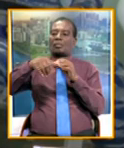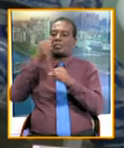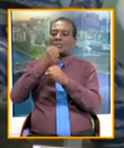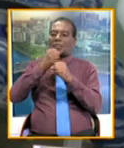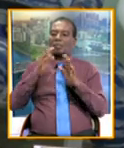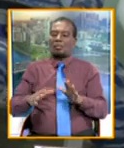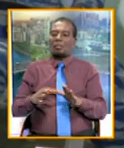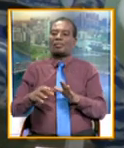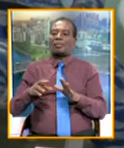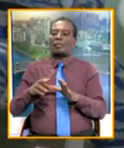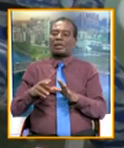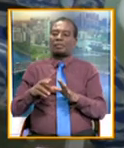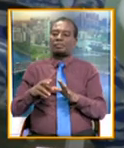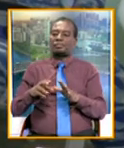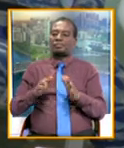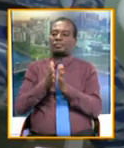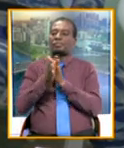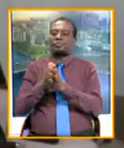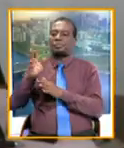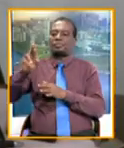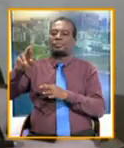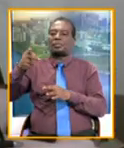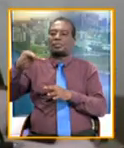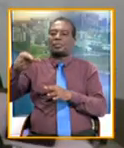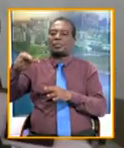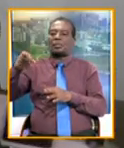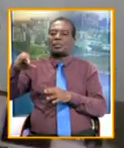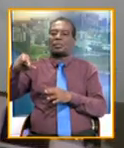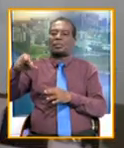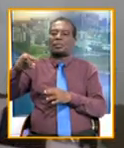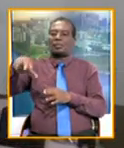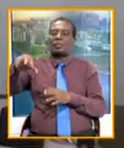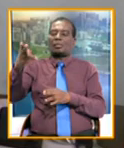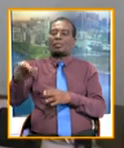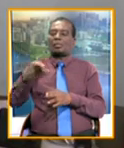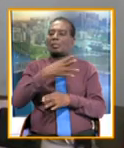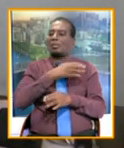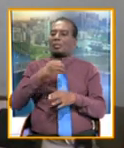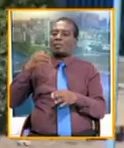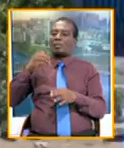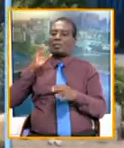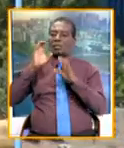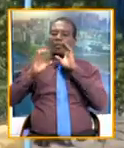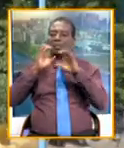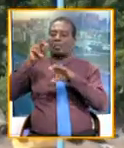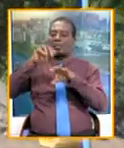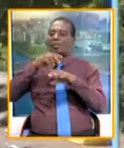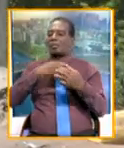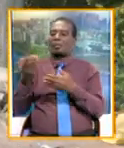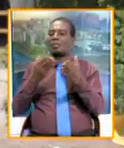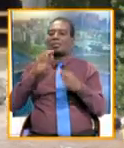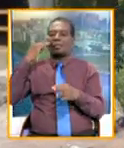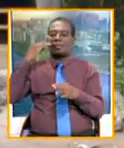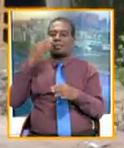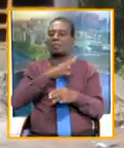L'intérêt du RGPH et les enjeux qui en découlent ont également été expliqués. Une communication assurément qui a porté ses